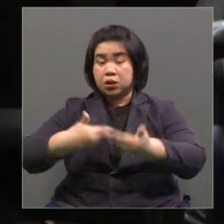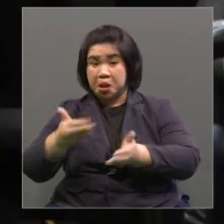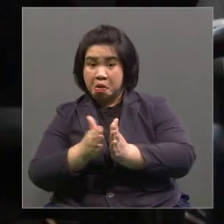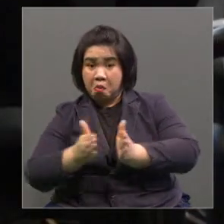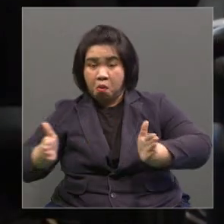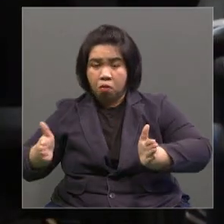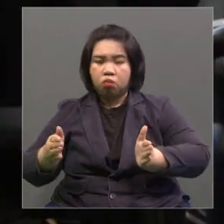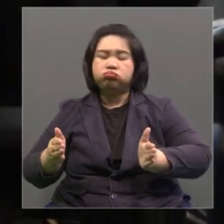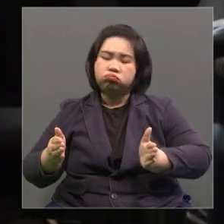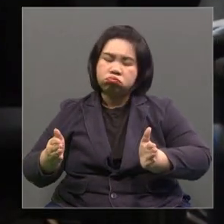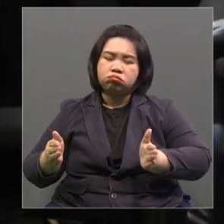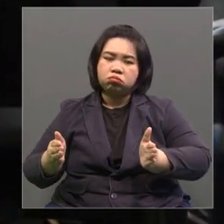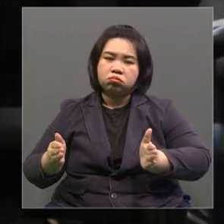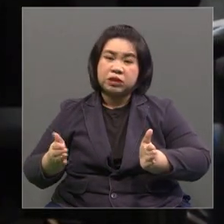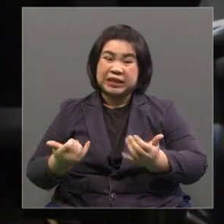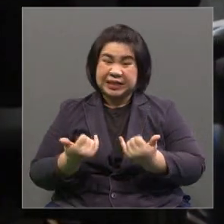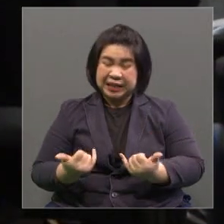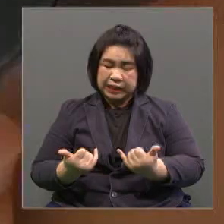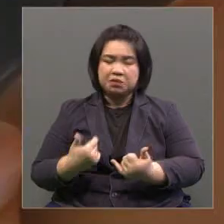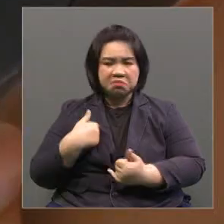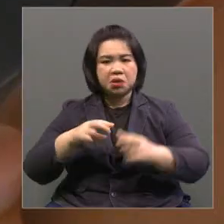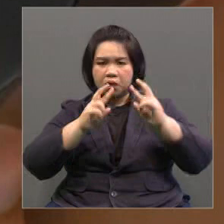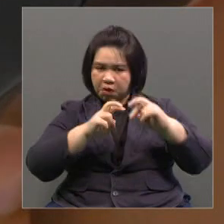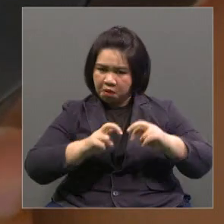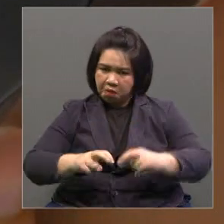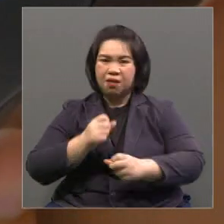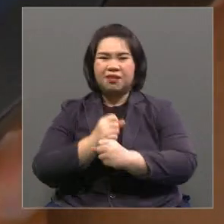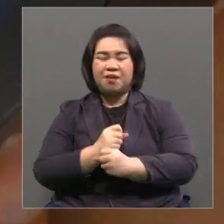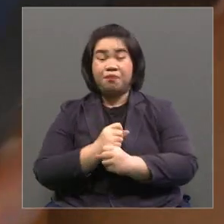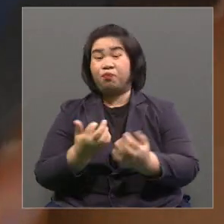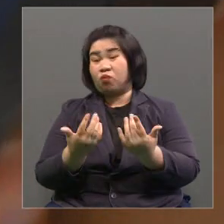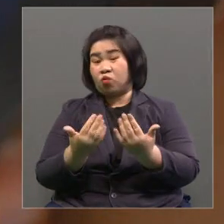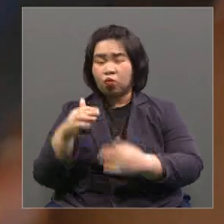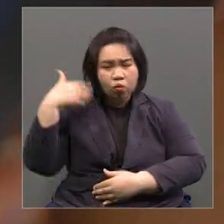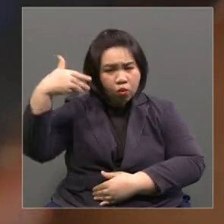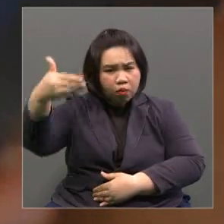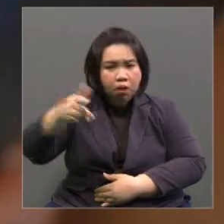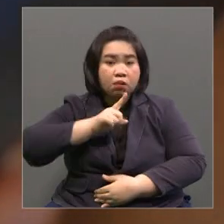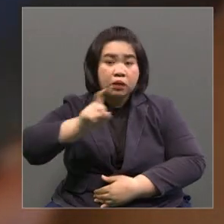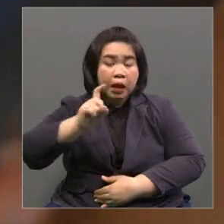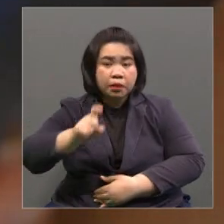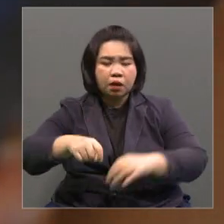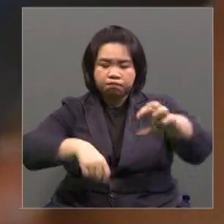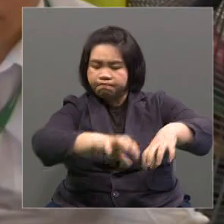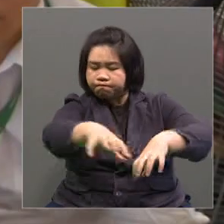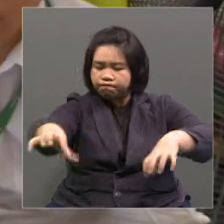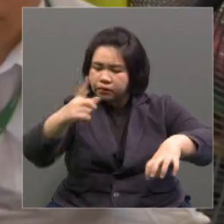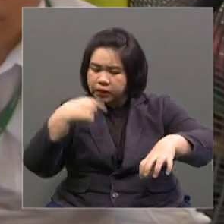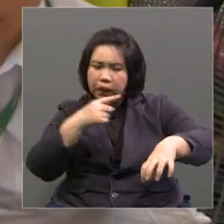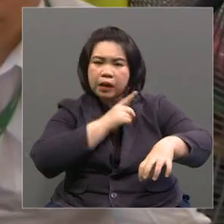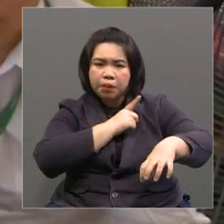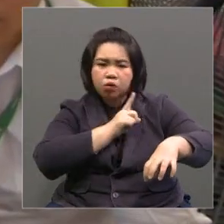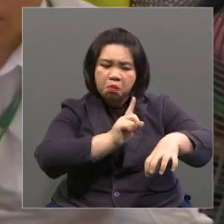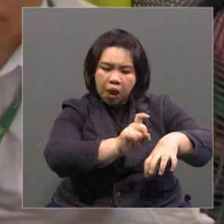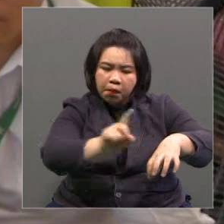ทุนนั้นยืนยันที่ผ่านมาครับตลทได้ศึกษามาโดยตลอดซึ่งหลังจากนี้จะเร็งสอบถามความคิดเห็นขององค์กรที่เกี่ยวข้องถึง